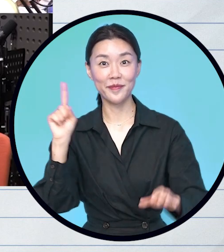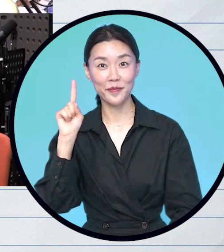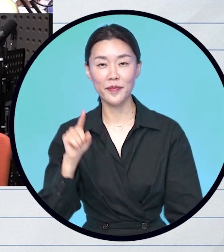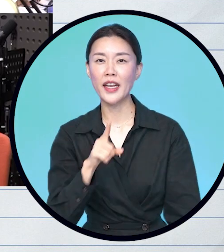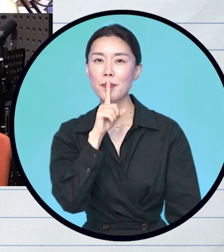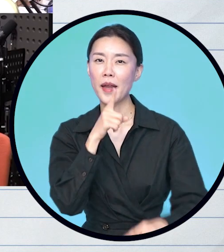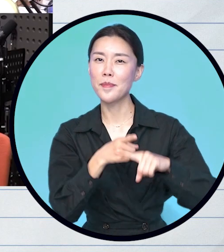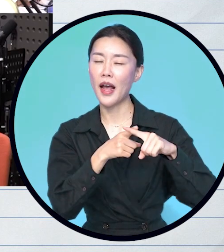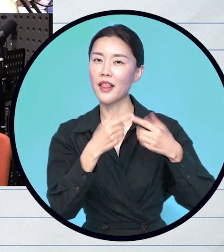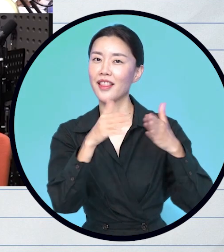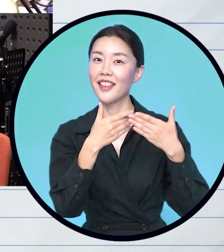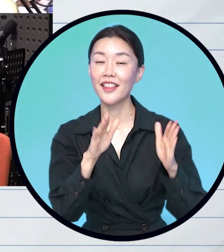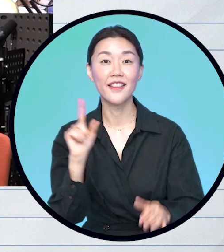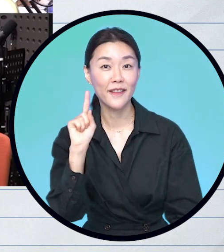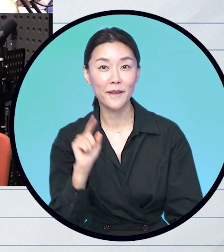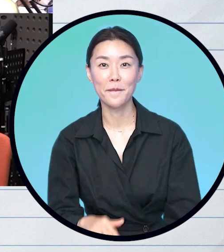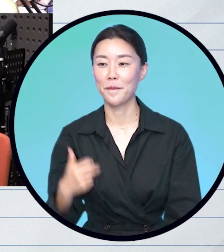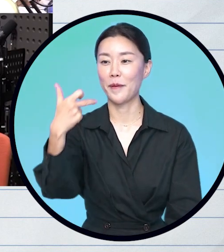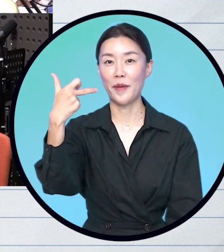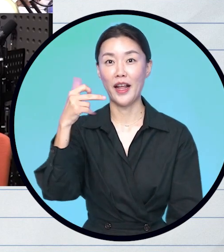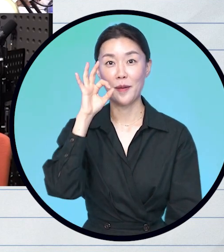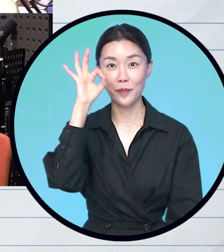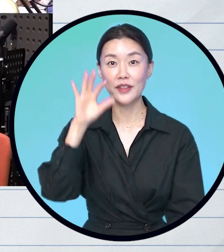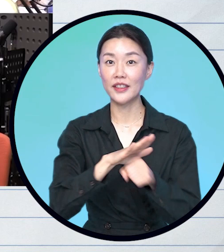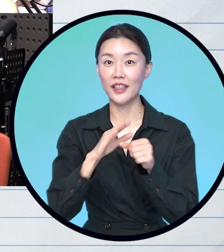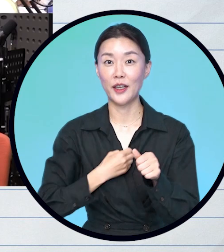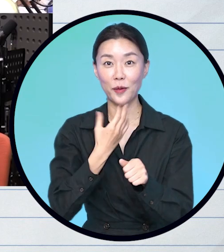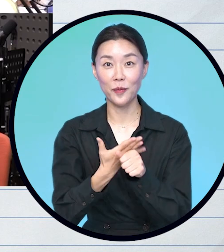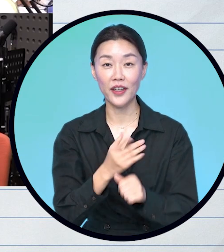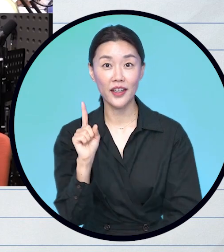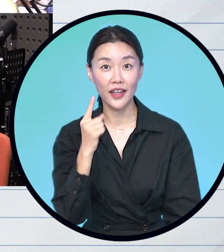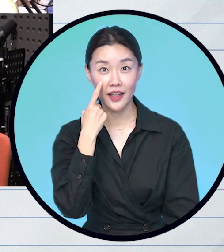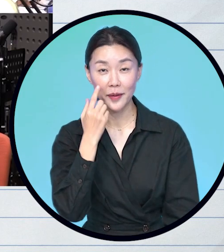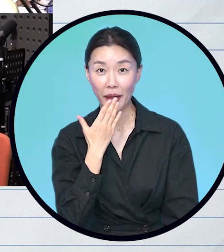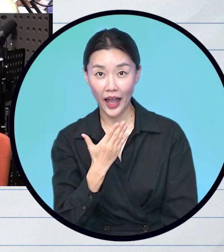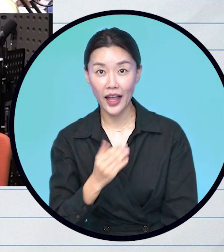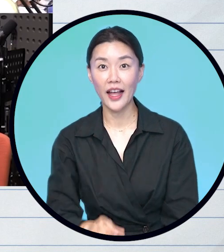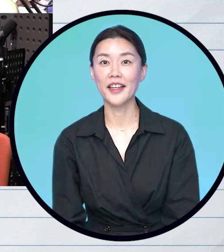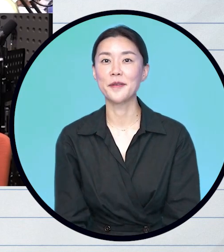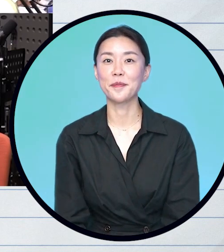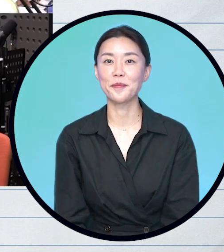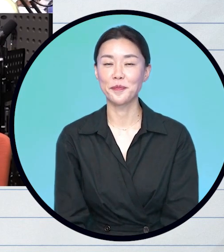반존대 느낌 살려서 카메라 보면서 사랑 고백 한 분씩 한번 반존대 느낌 살려서 갈볼 수 있을까요?